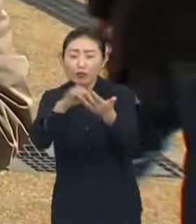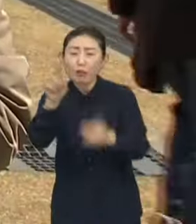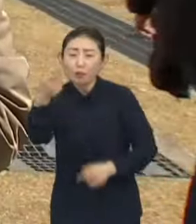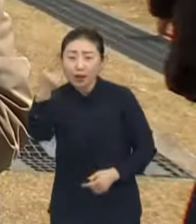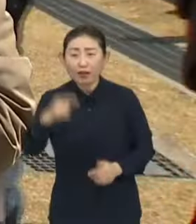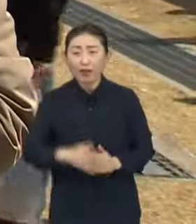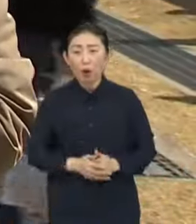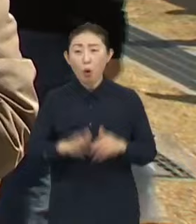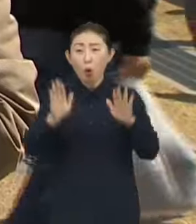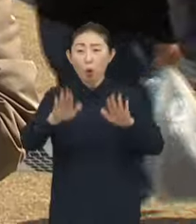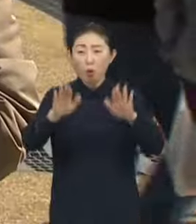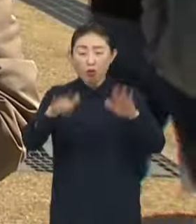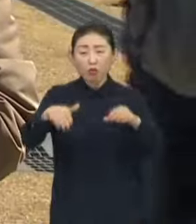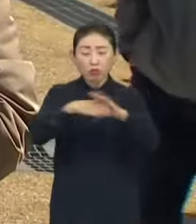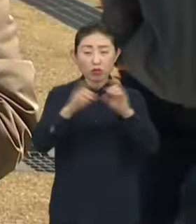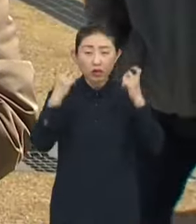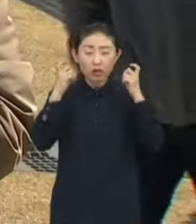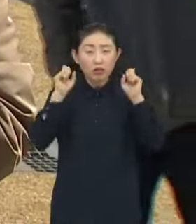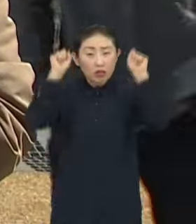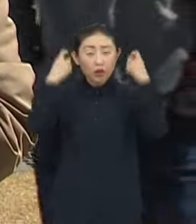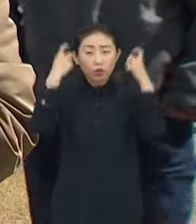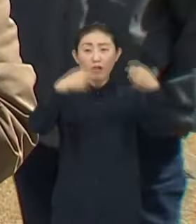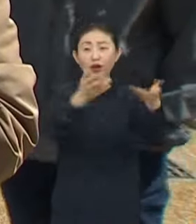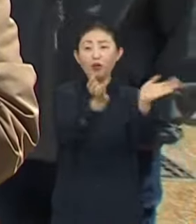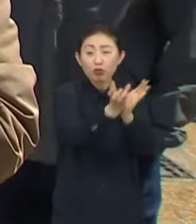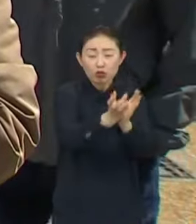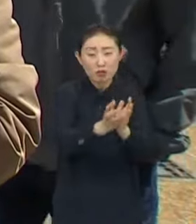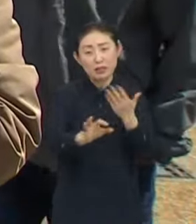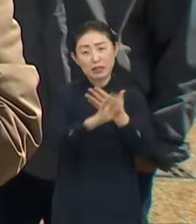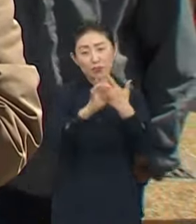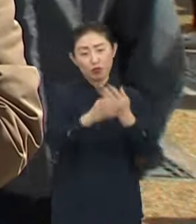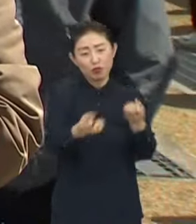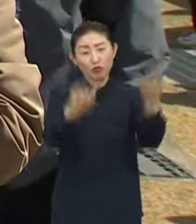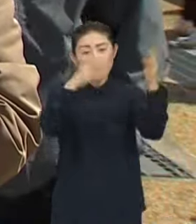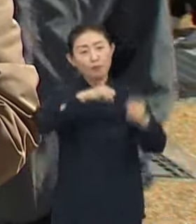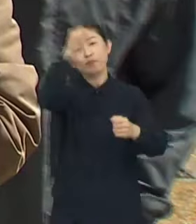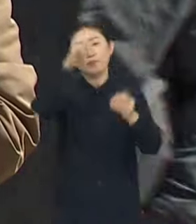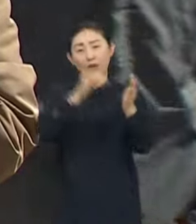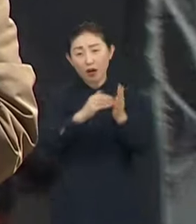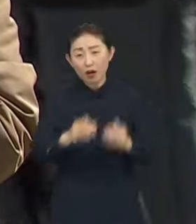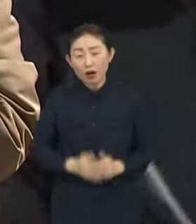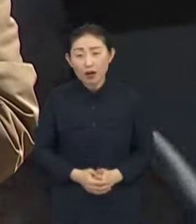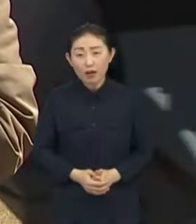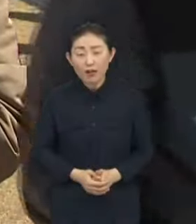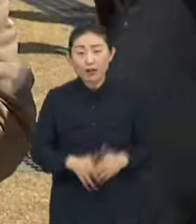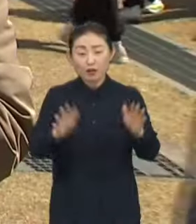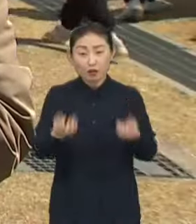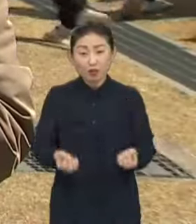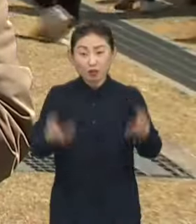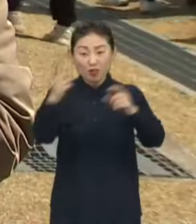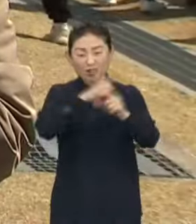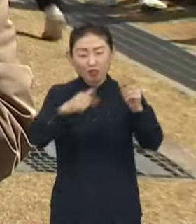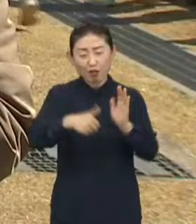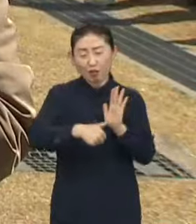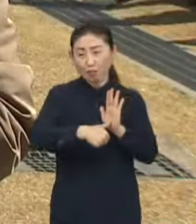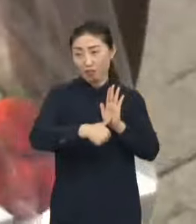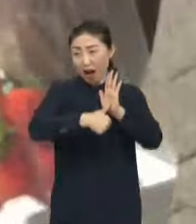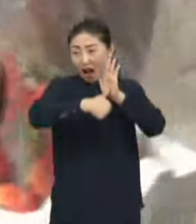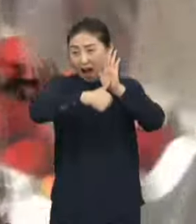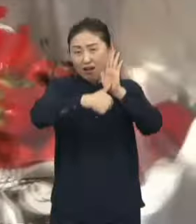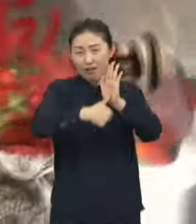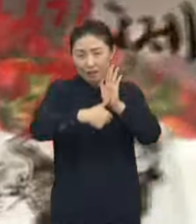딸기 축제는 올해 문화체육관광부 예비축제에 선정됐습니다. 축제의 위상이 더욱 높아질 것으로